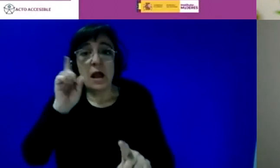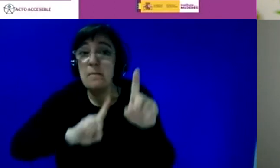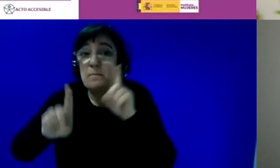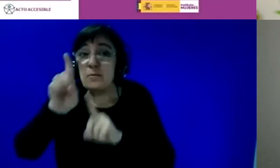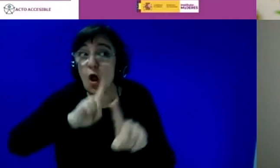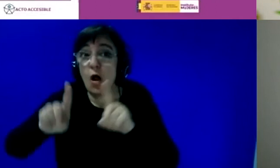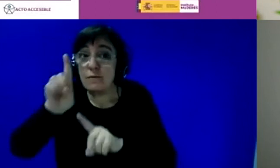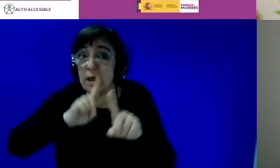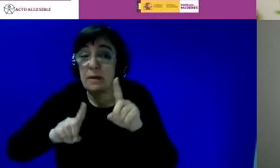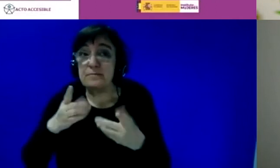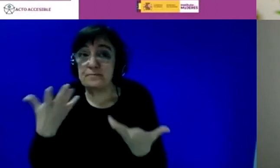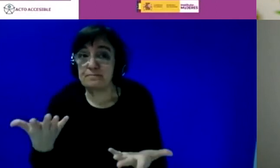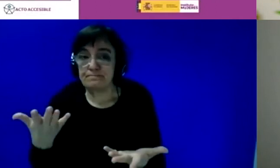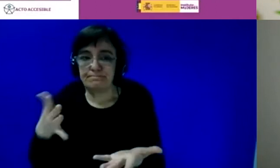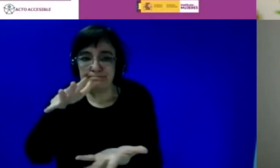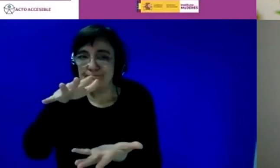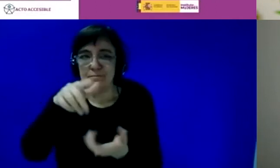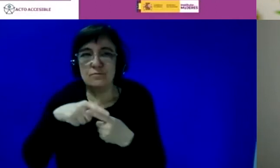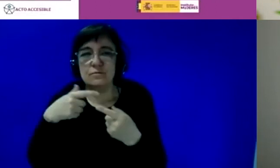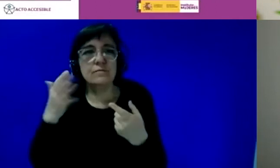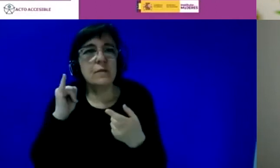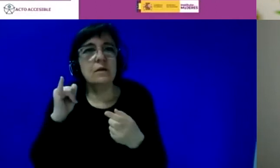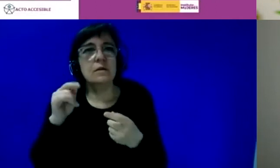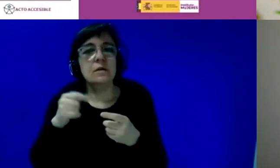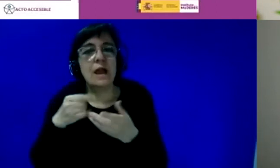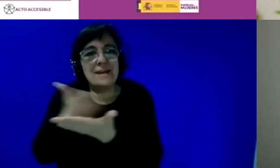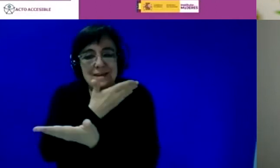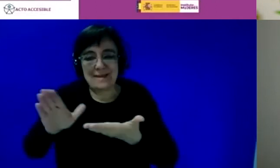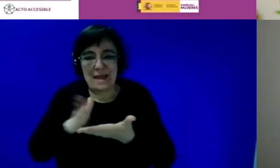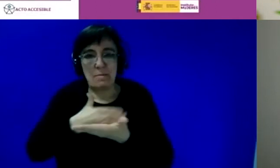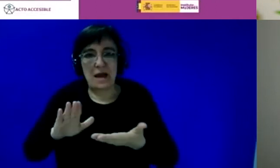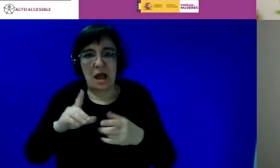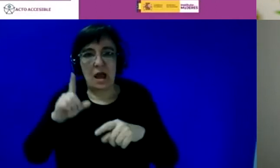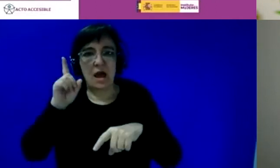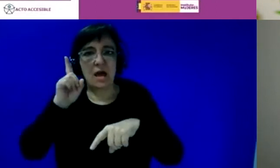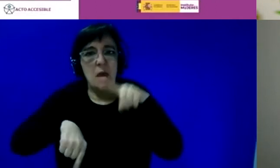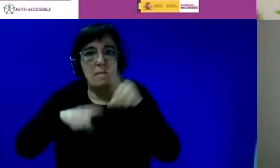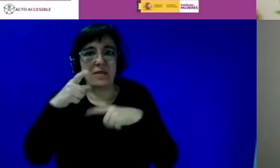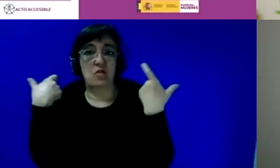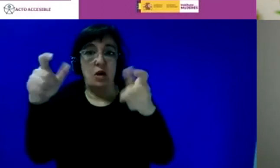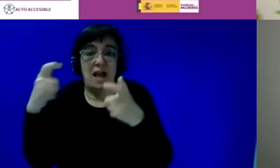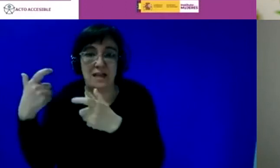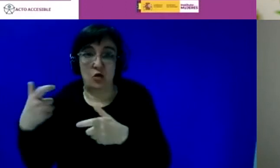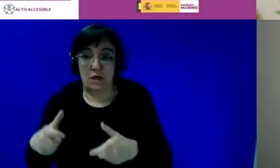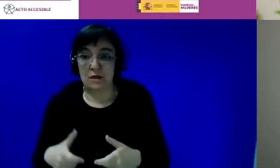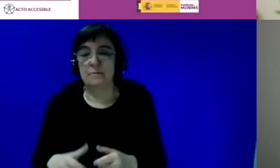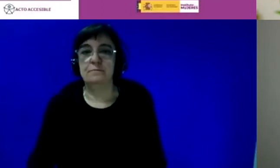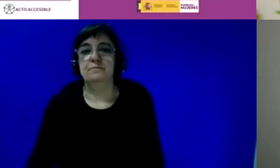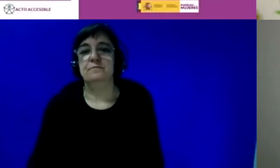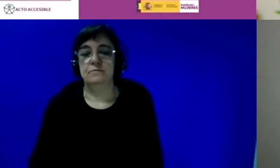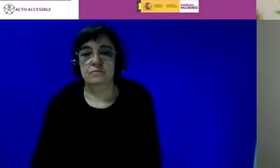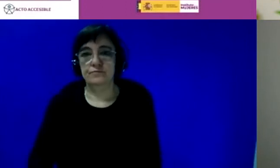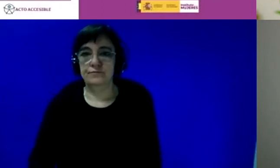categories. І якщо ми завтра разом з Тетяною Баранцовою, яка тут присутня, не знайдемо можливості в